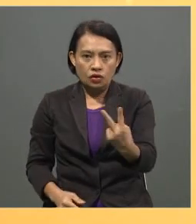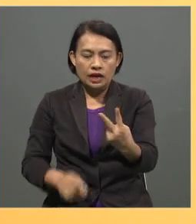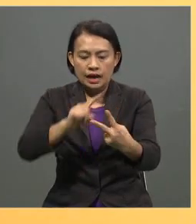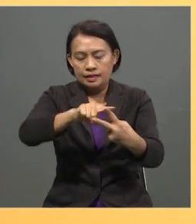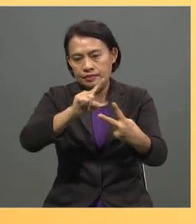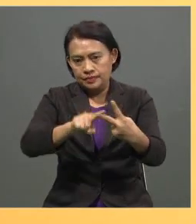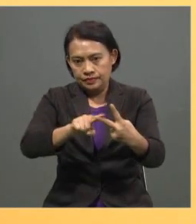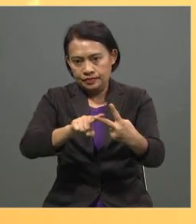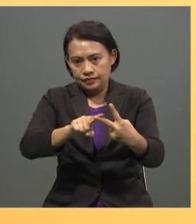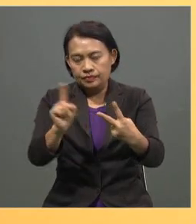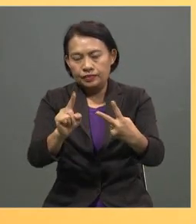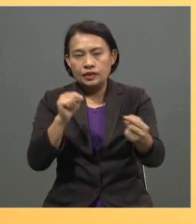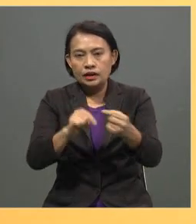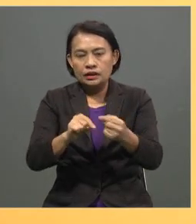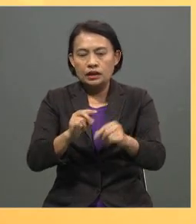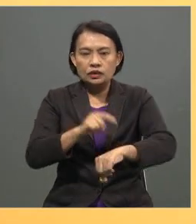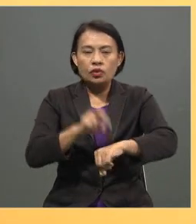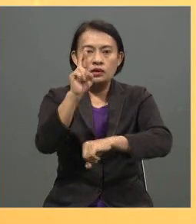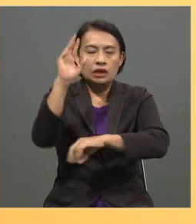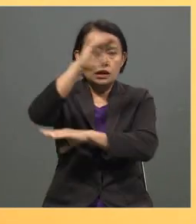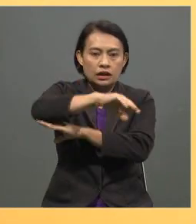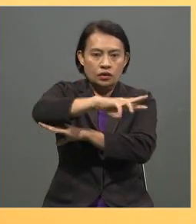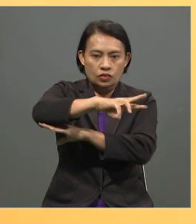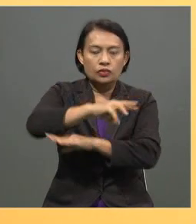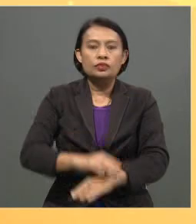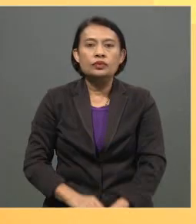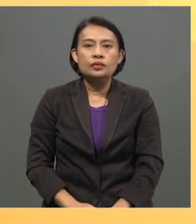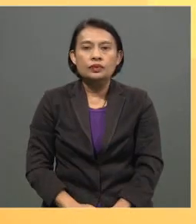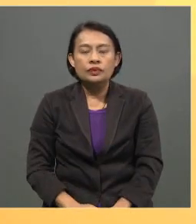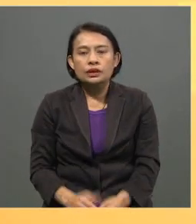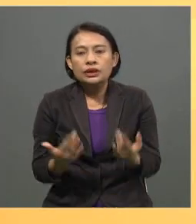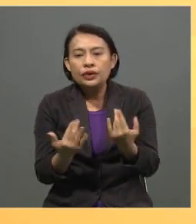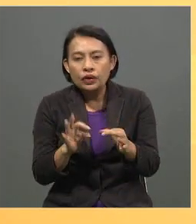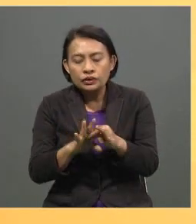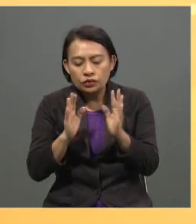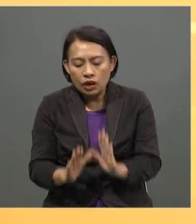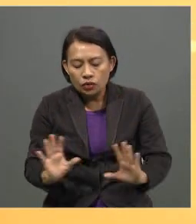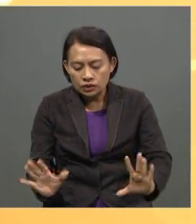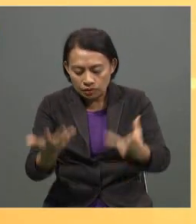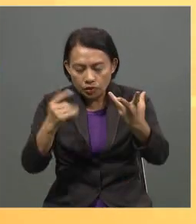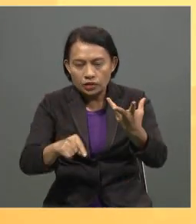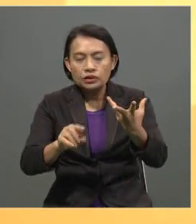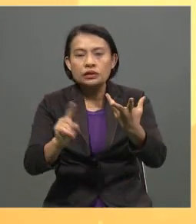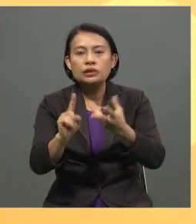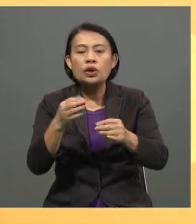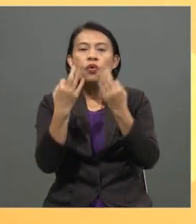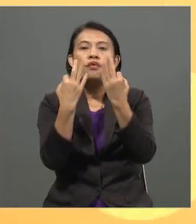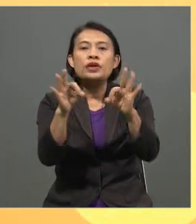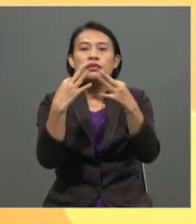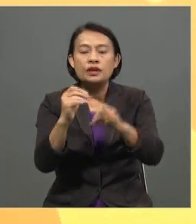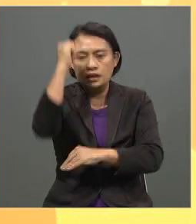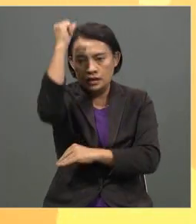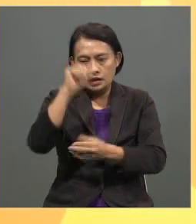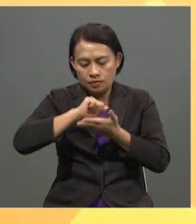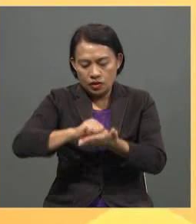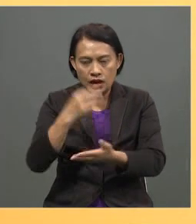สะดวกให้กับประชาชนตั้งแต่ช่วง 1200นถึง 18:00นนะครับหรือนะฮะจนกว่าผู้ใช้บริการจะหมดเลยนะครับแล้วให้บริการฟรีด้วยนะฮะ